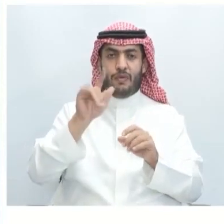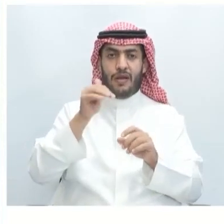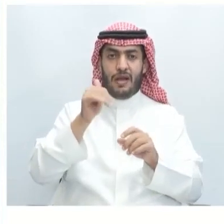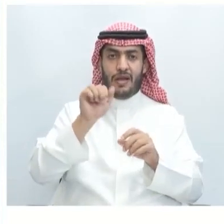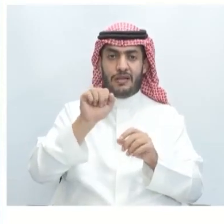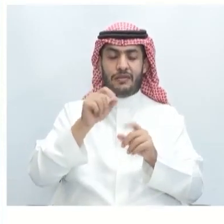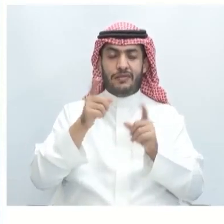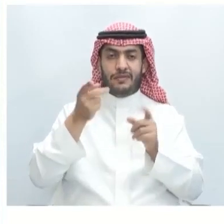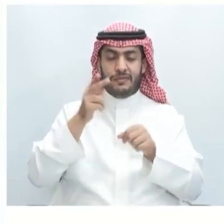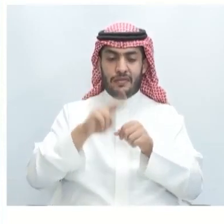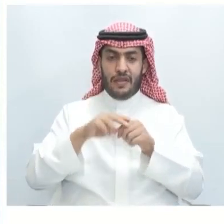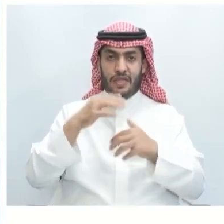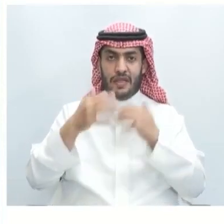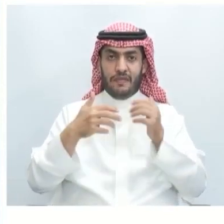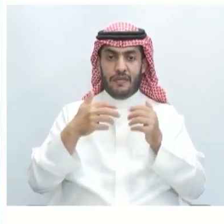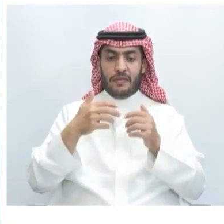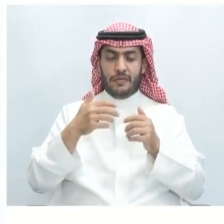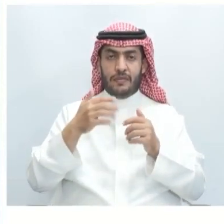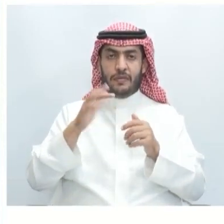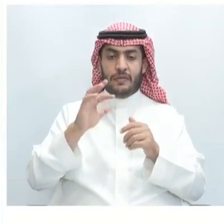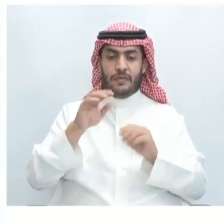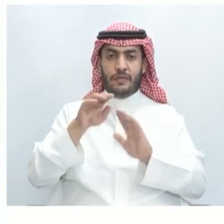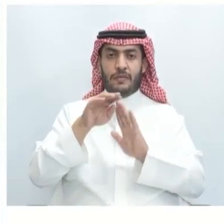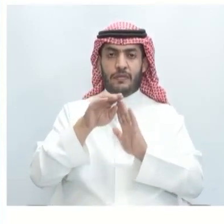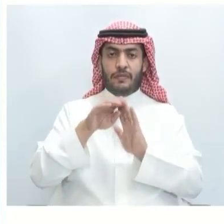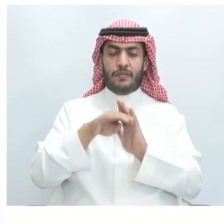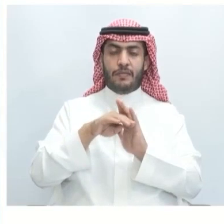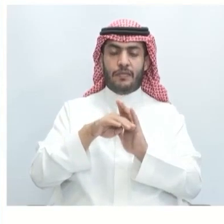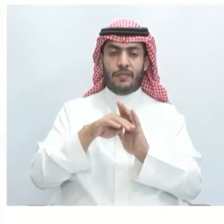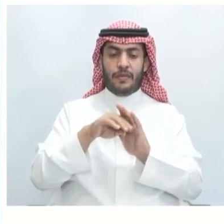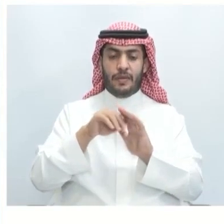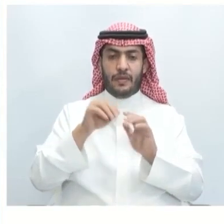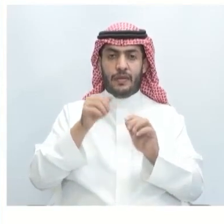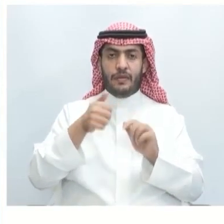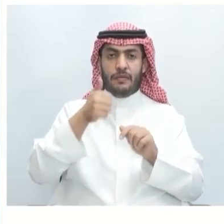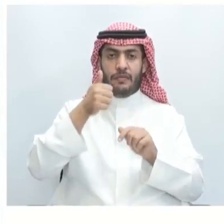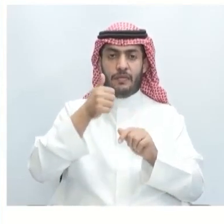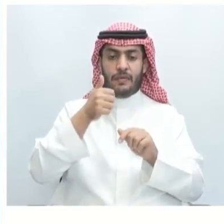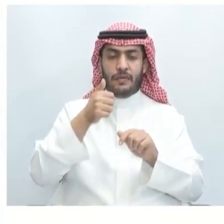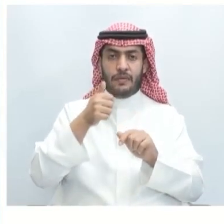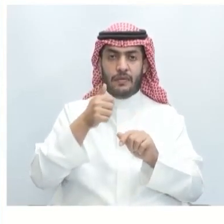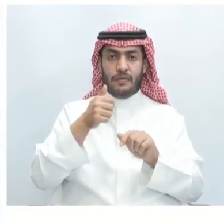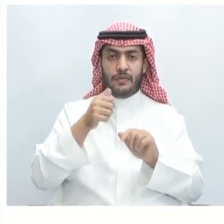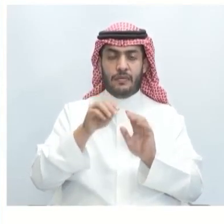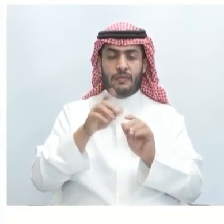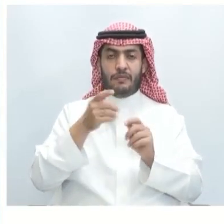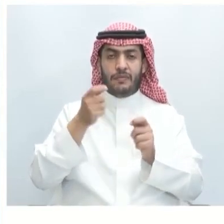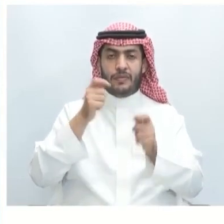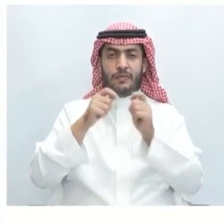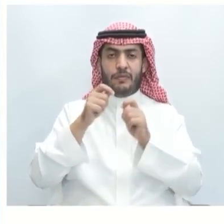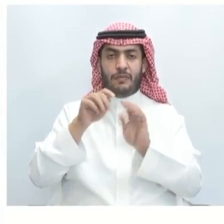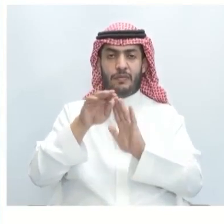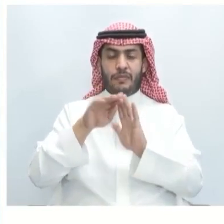نعيد تفعيلها او نعيد تفعيل اداره السيناريو لانشاء ورقه ملخص محدثه ام نصمم مخطط